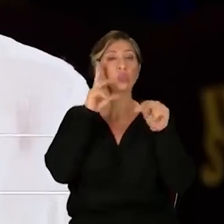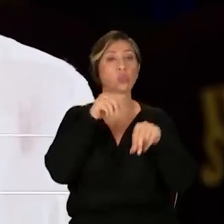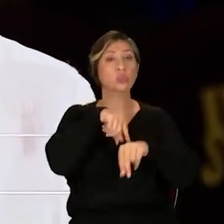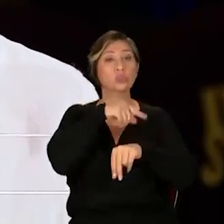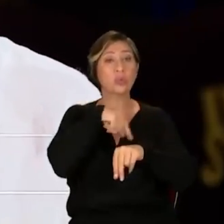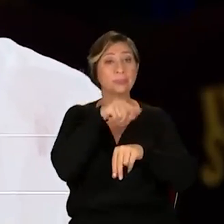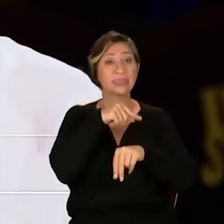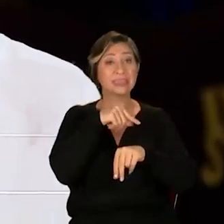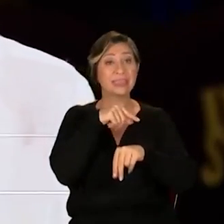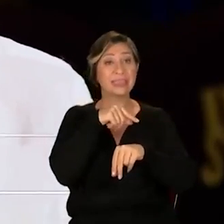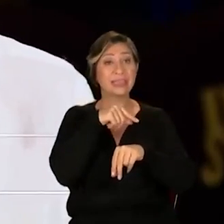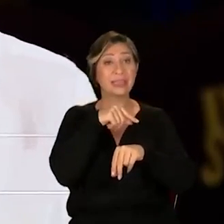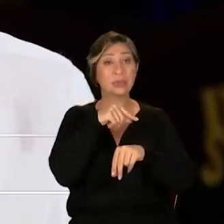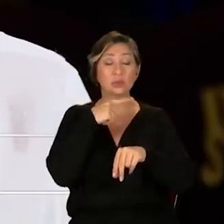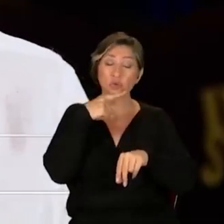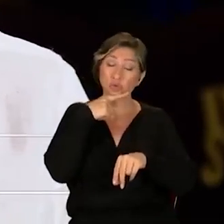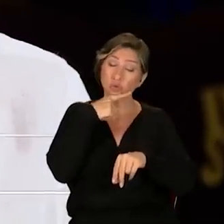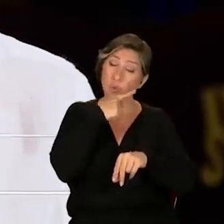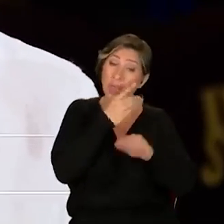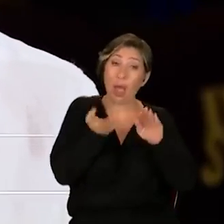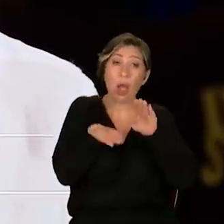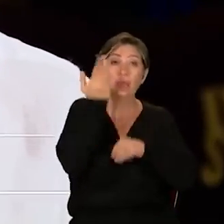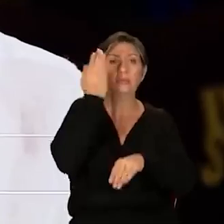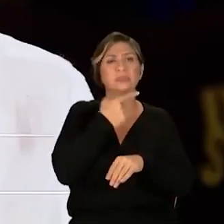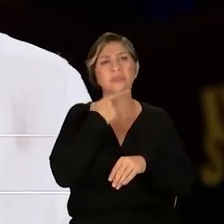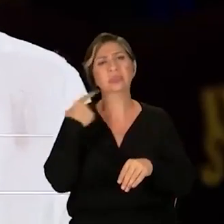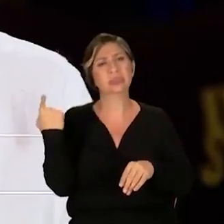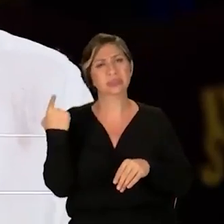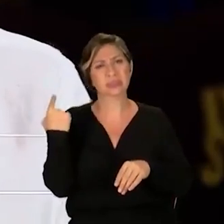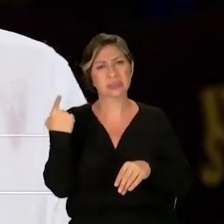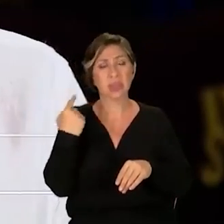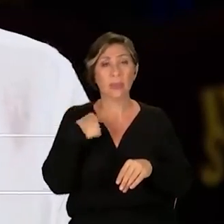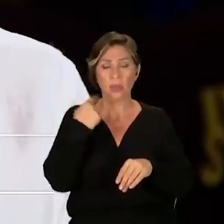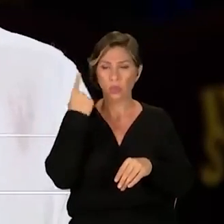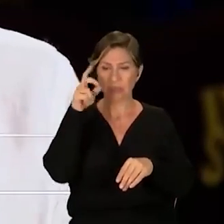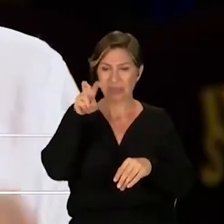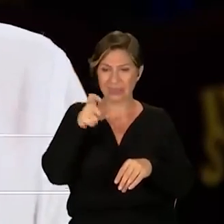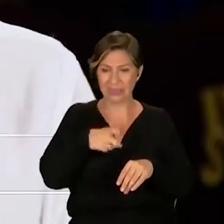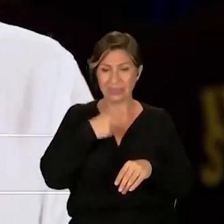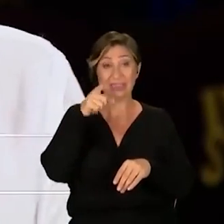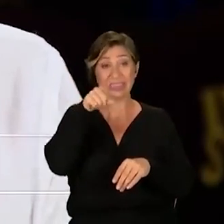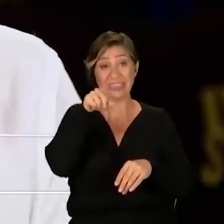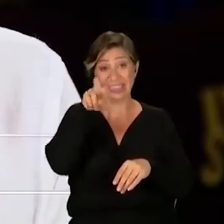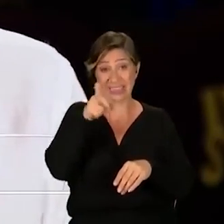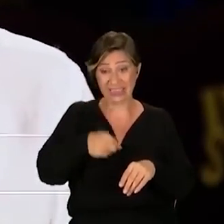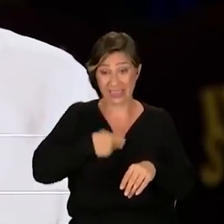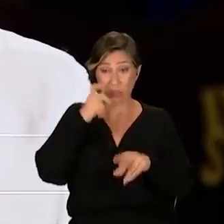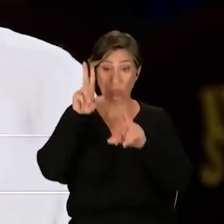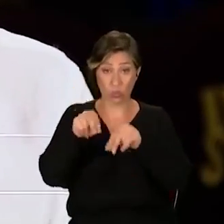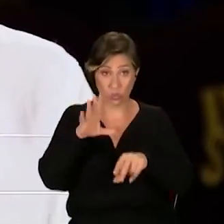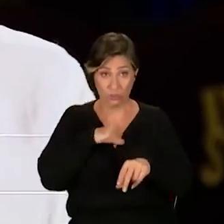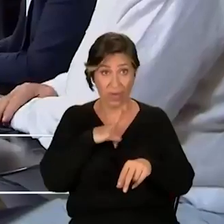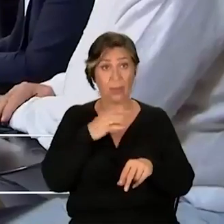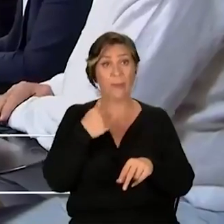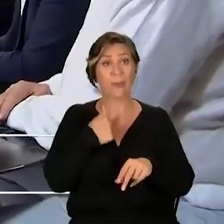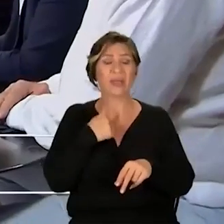süremizi böyle zoraki artırmamız mümkün değil. Ben bugün dün 8 saat, yani sizin 8 saat uykunuz var.